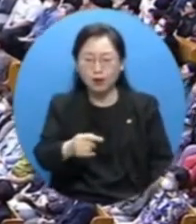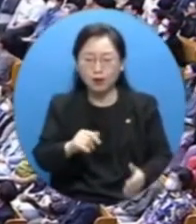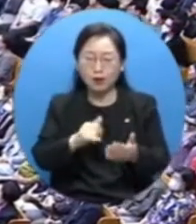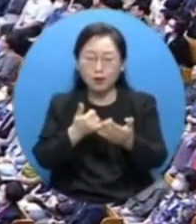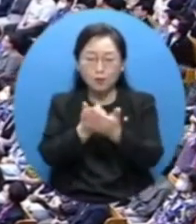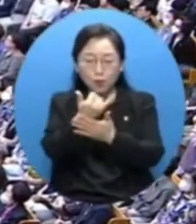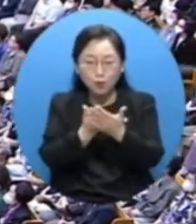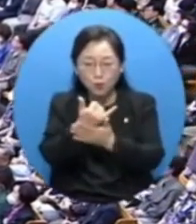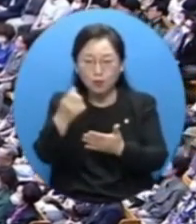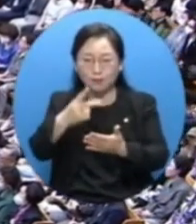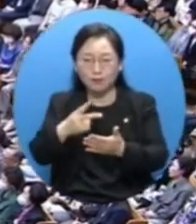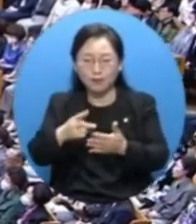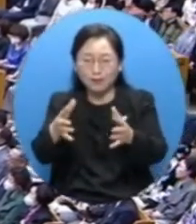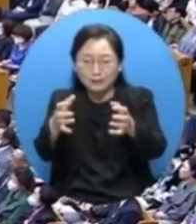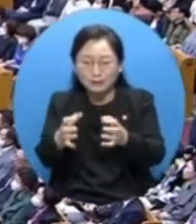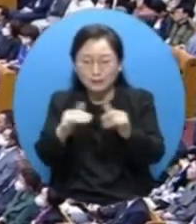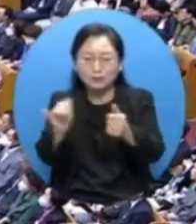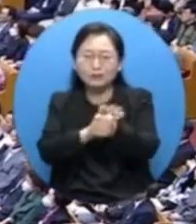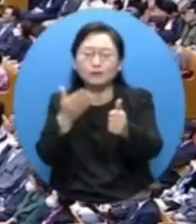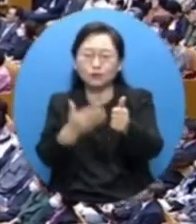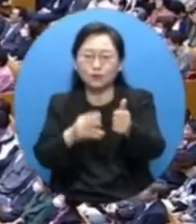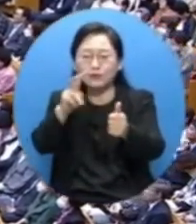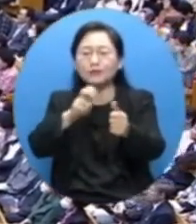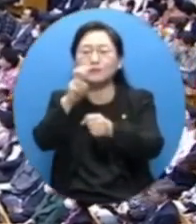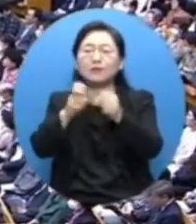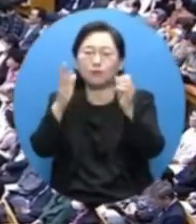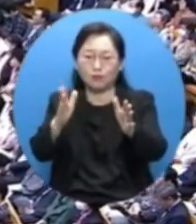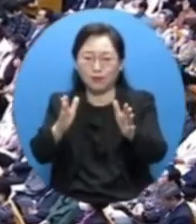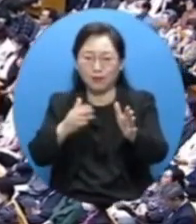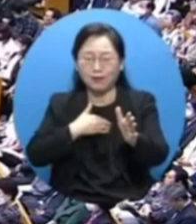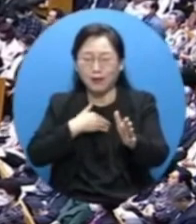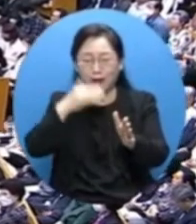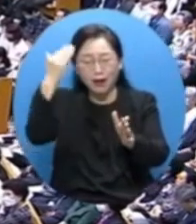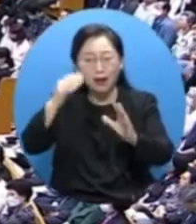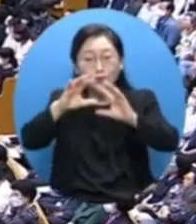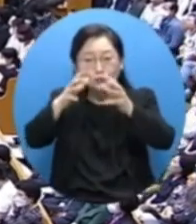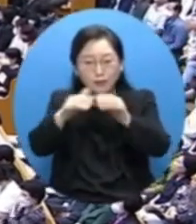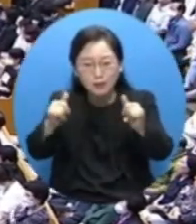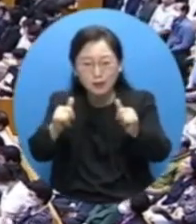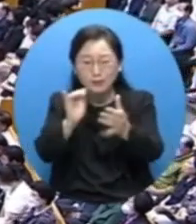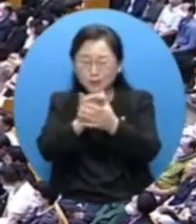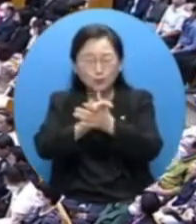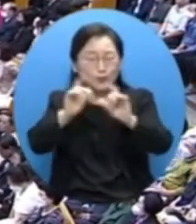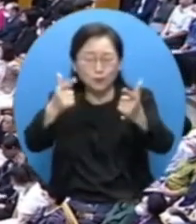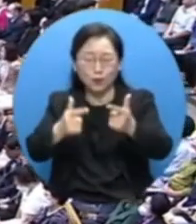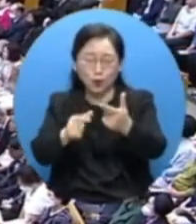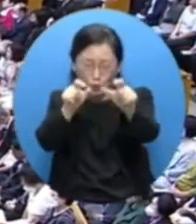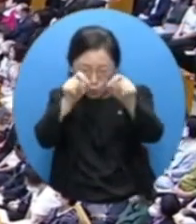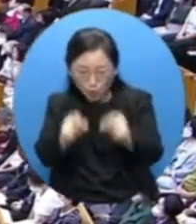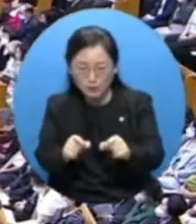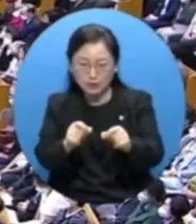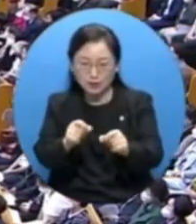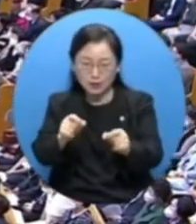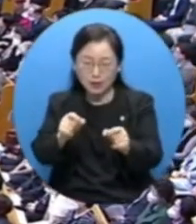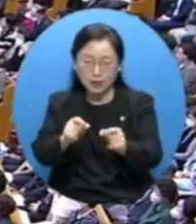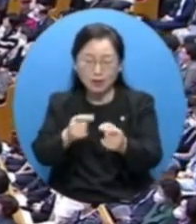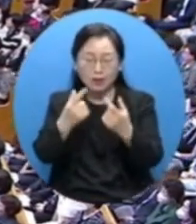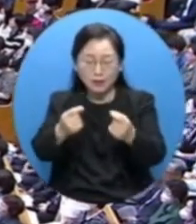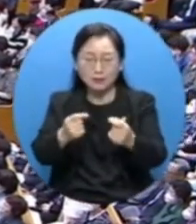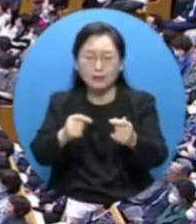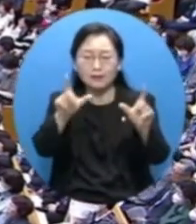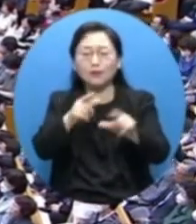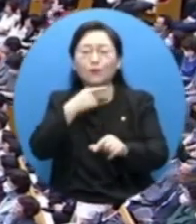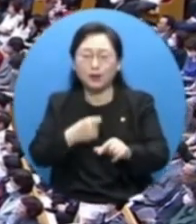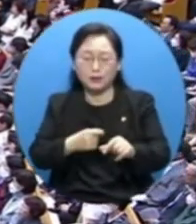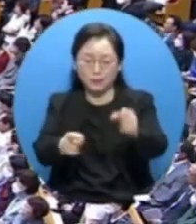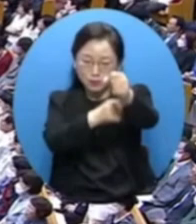동안 살았는데 나는 조선인의 친구가 되길 원하지 않고 조선인처럼 살기 원한다. 그래서 저고리 치마를 입고